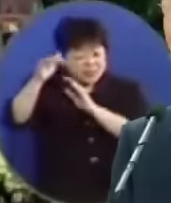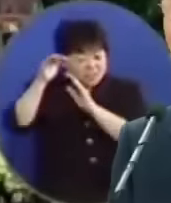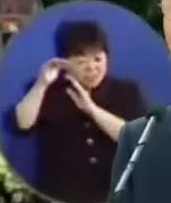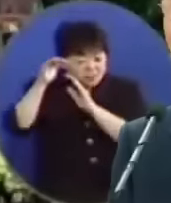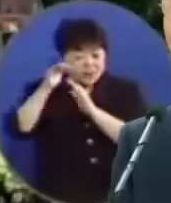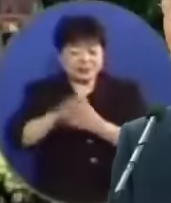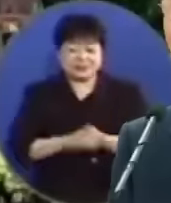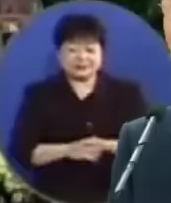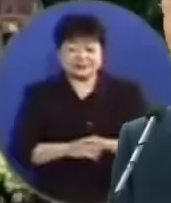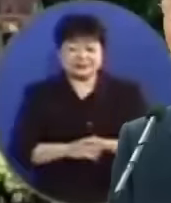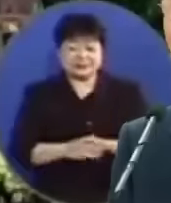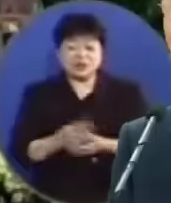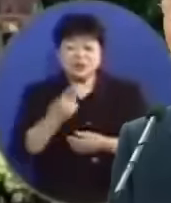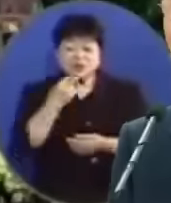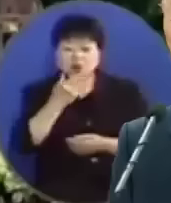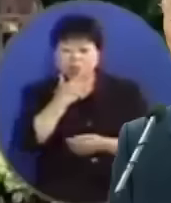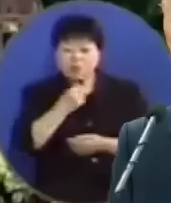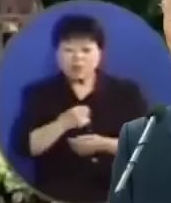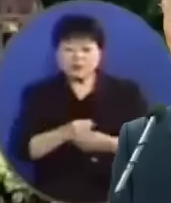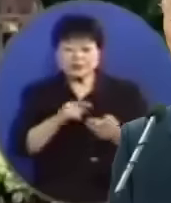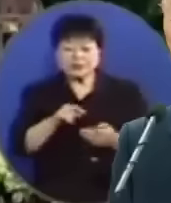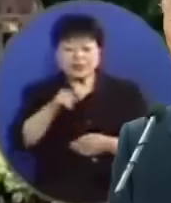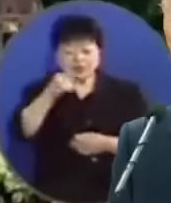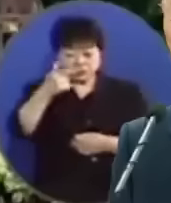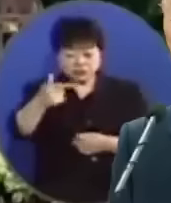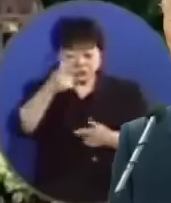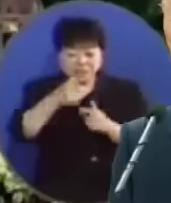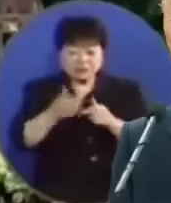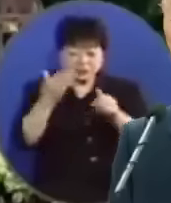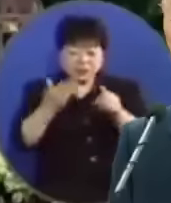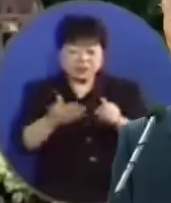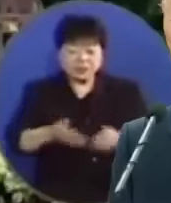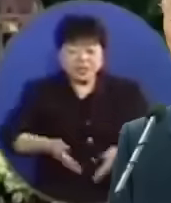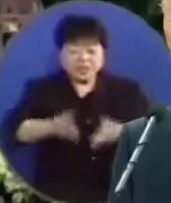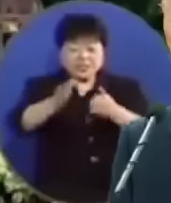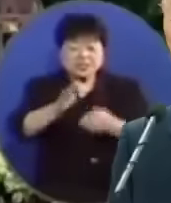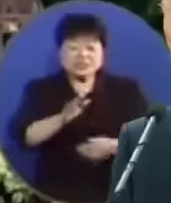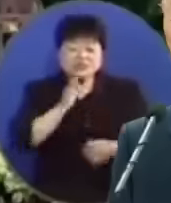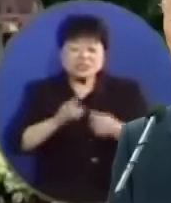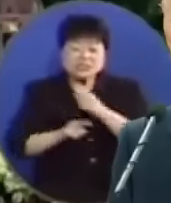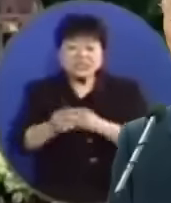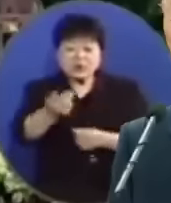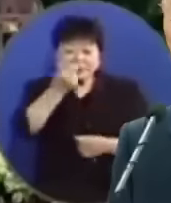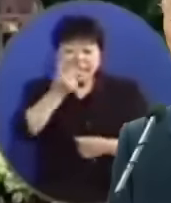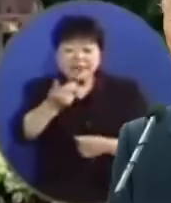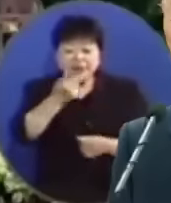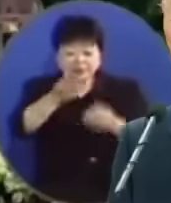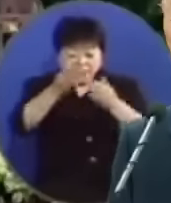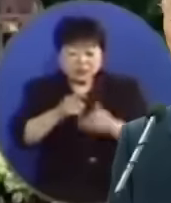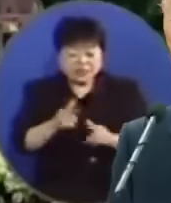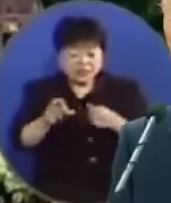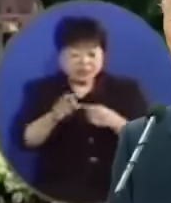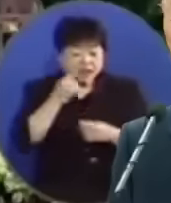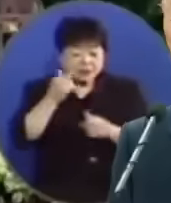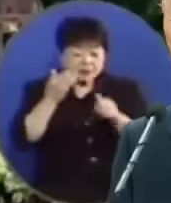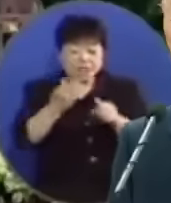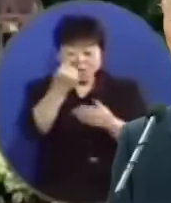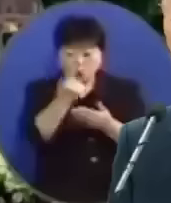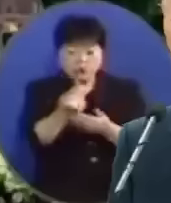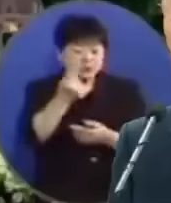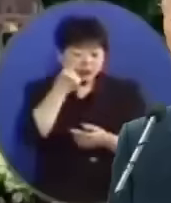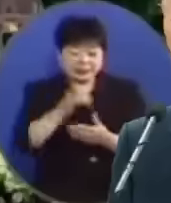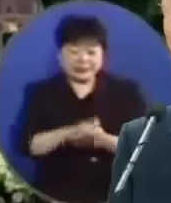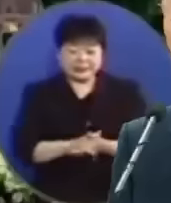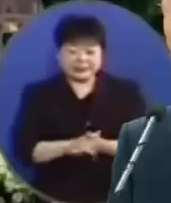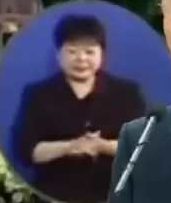돼요. 요한복음 14장 6절에 예수께서 이르시되 내가 곧 길이요 진리요 생명이니 나로 말미암지 않고는 아버지께로 올 자가